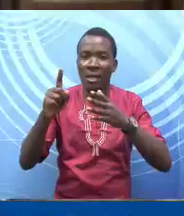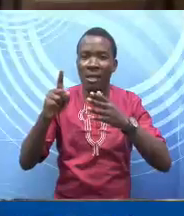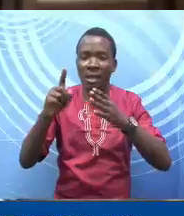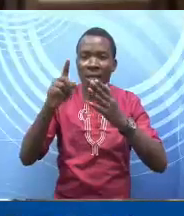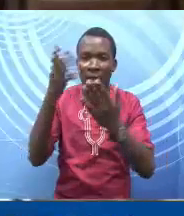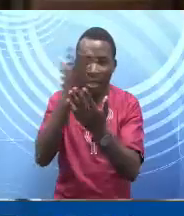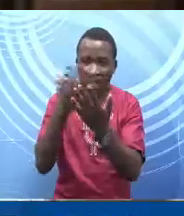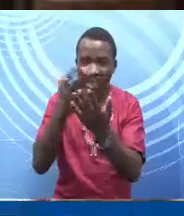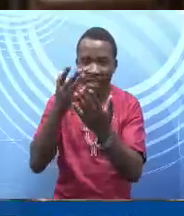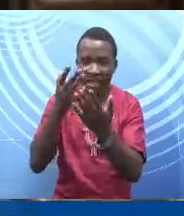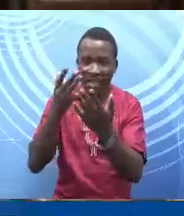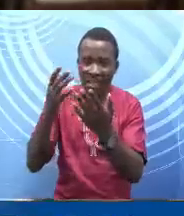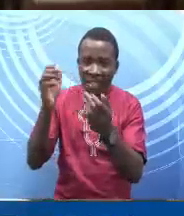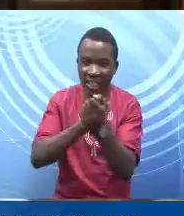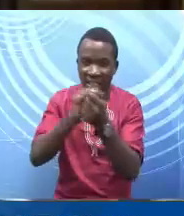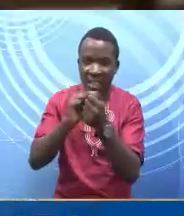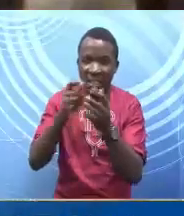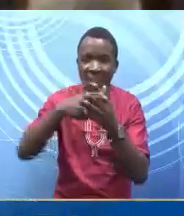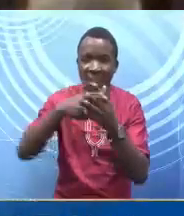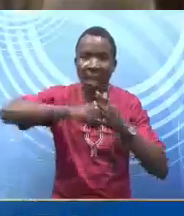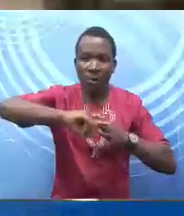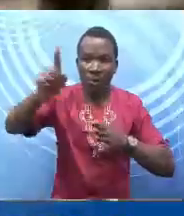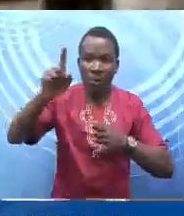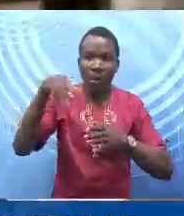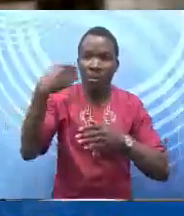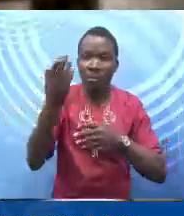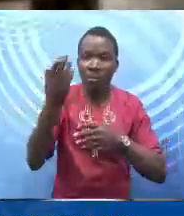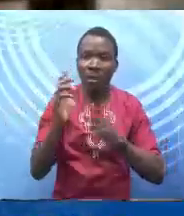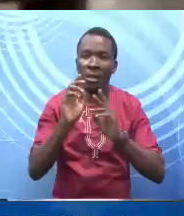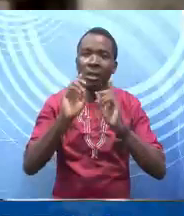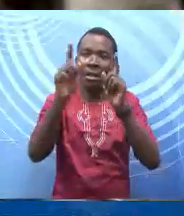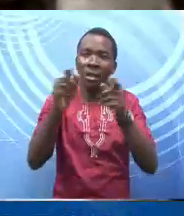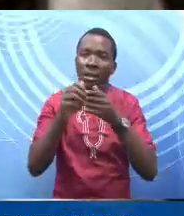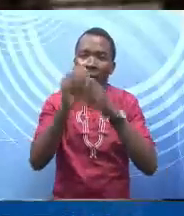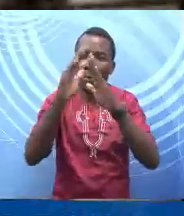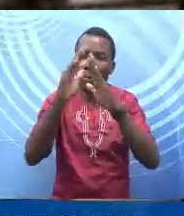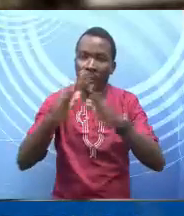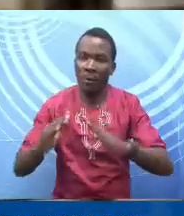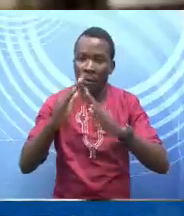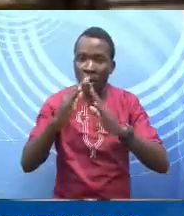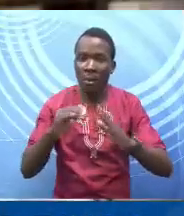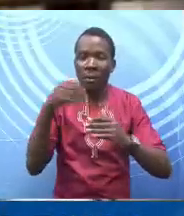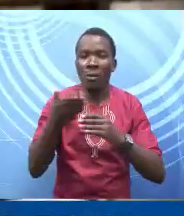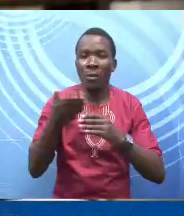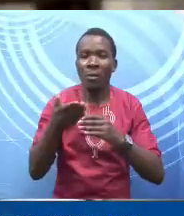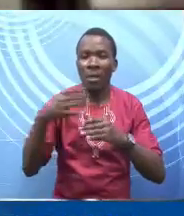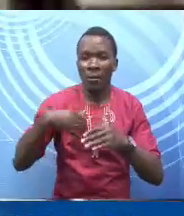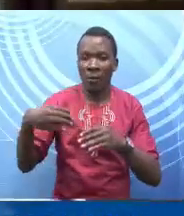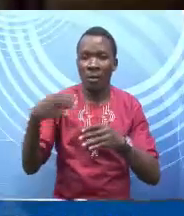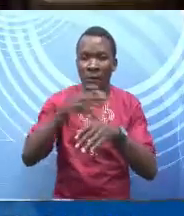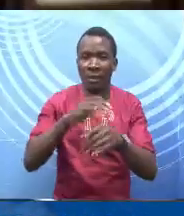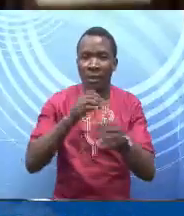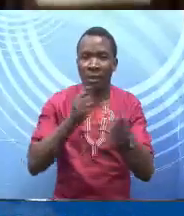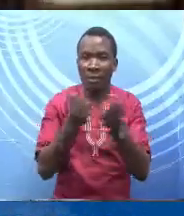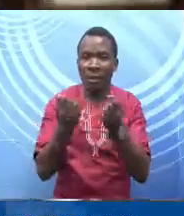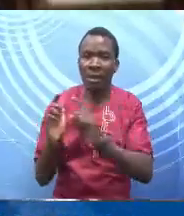igipangu mbacikane. Ubwo nahise njya kwa mudugudu ndamuregera. Bimenyimana Theoneste we yahise afata imodoka ajya ku cyicaro cya